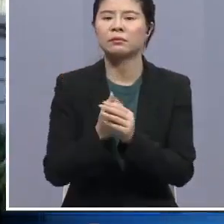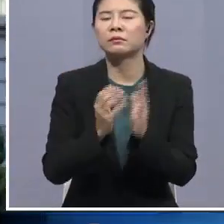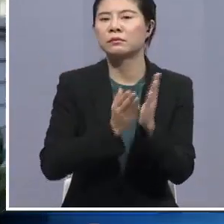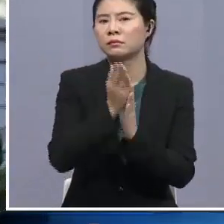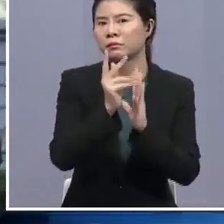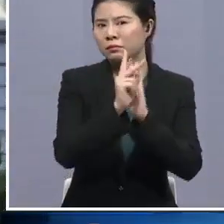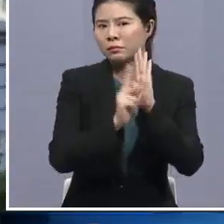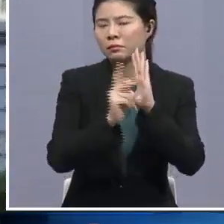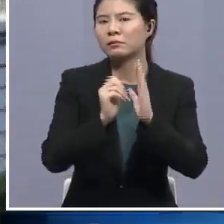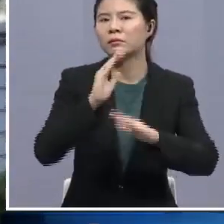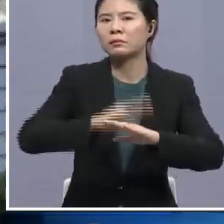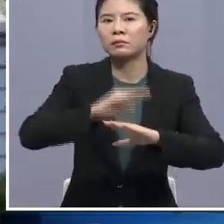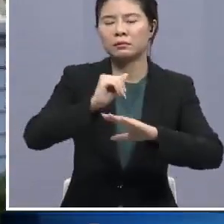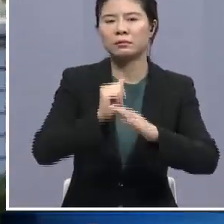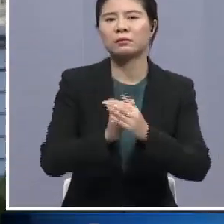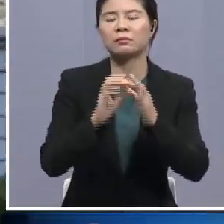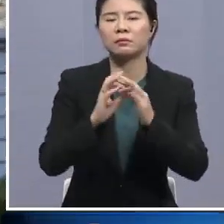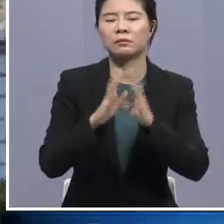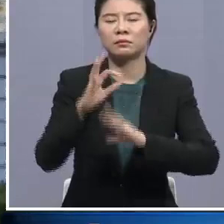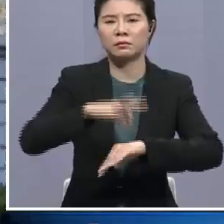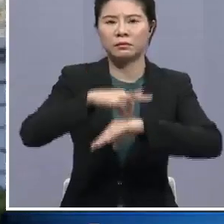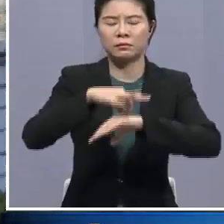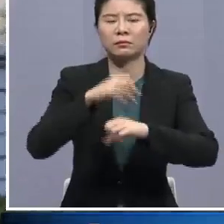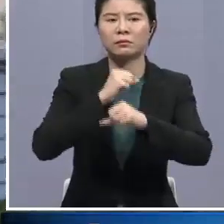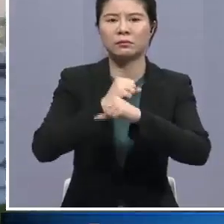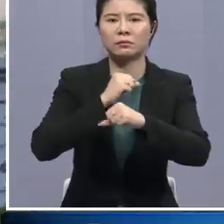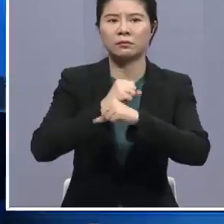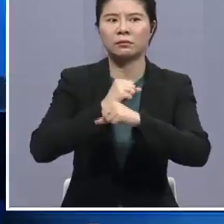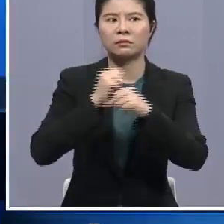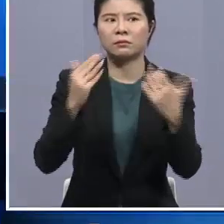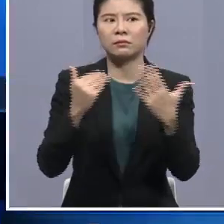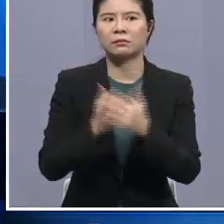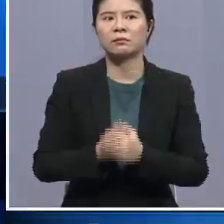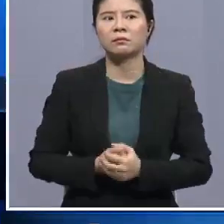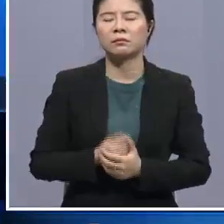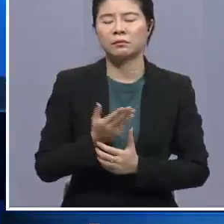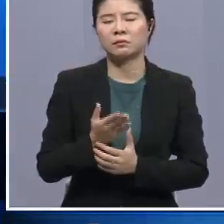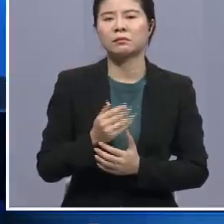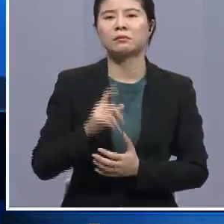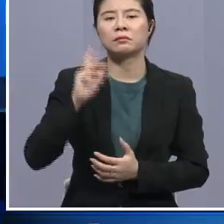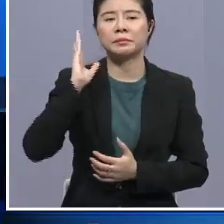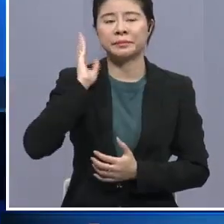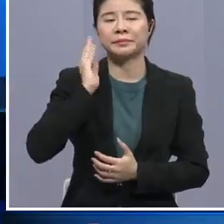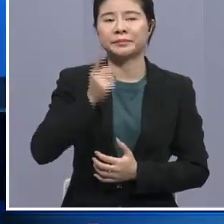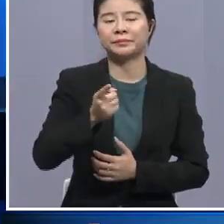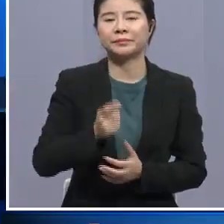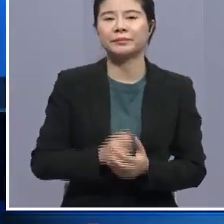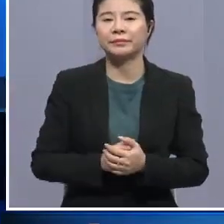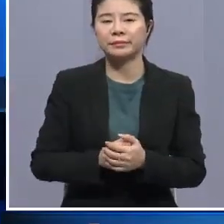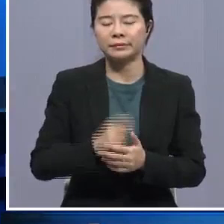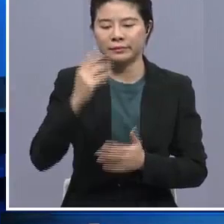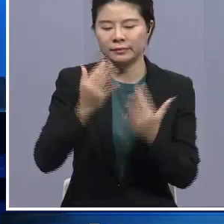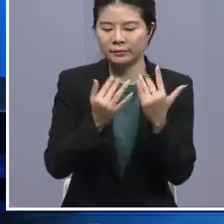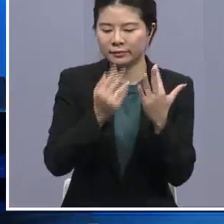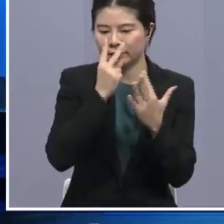ยงกับการแต่งตั้งเป็นคณะกรรมการกฤษฎีกาหรือไม่อย่างไรที่มีข่าวก่อนหน้าใช่ไหมครับว่าเอ๊ะตัวของคุณวิษณุเองจะต้องไปดูในเรื่องนี้ด้วยหรือไม่ซึ่งเมื่อว